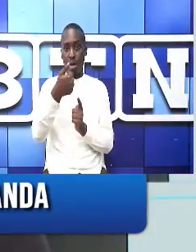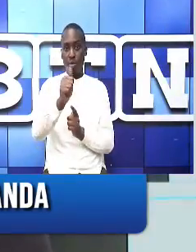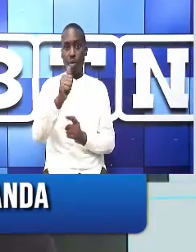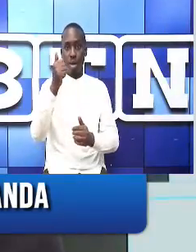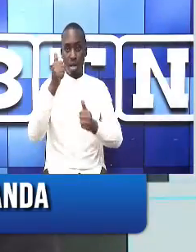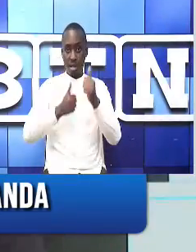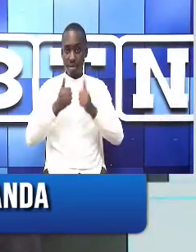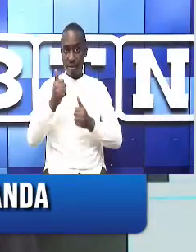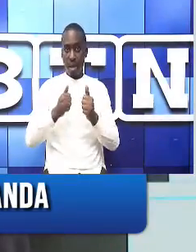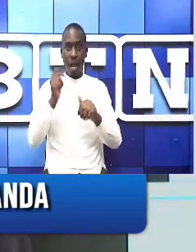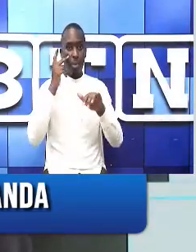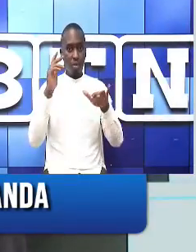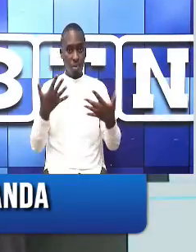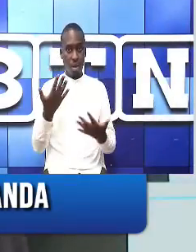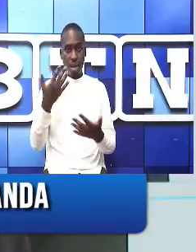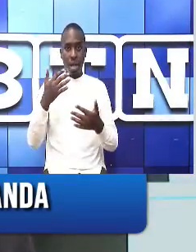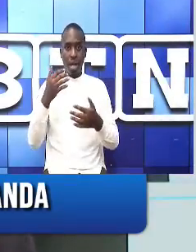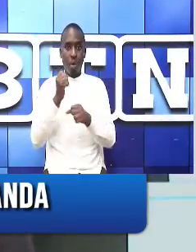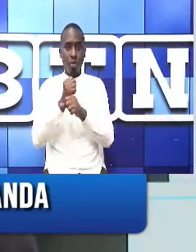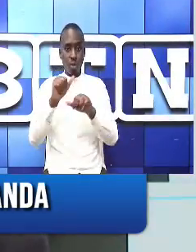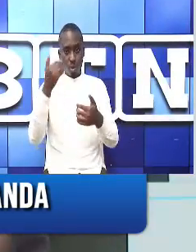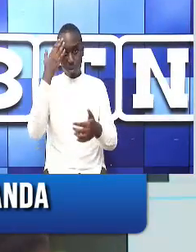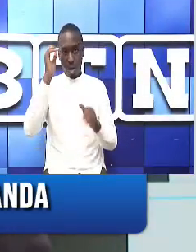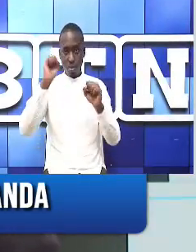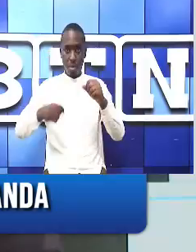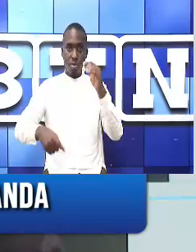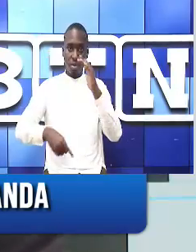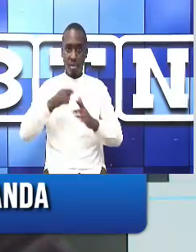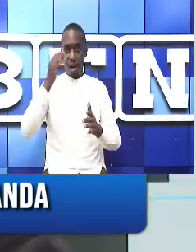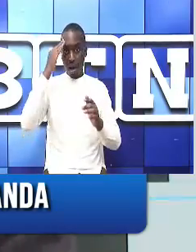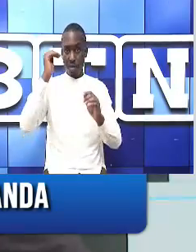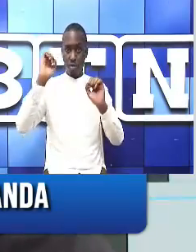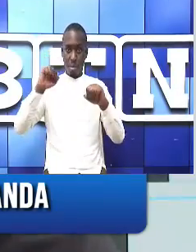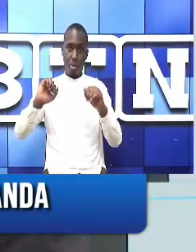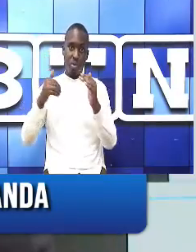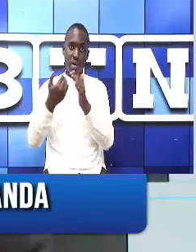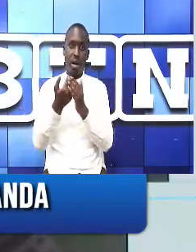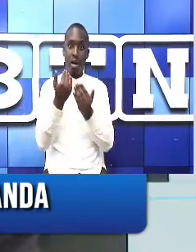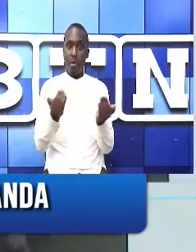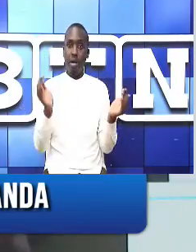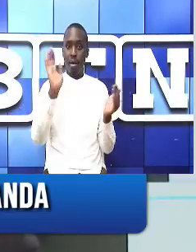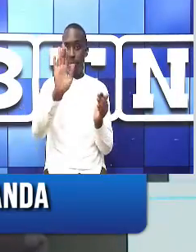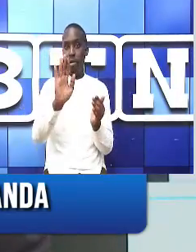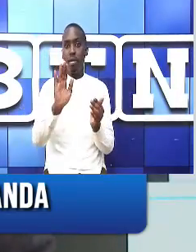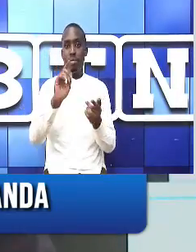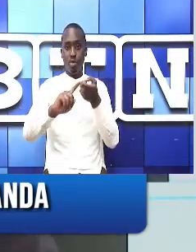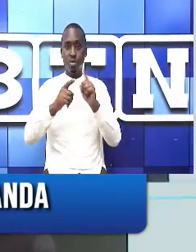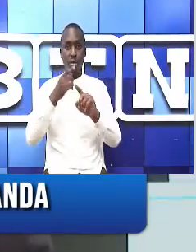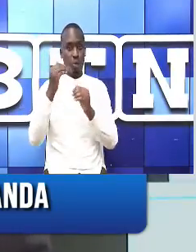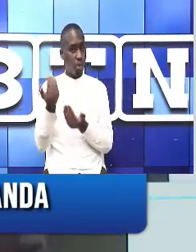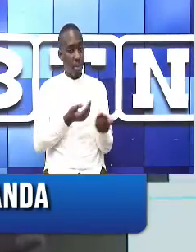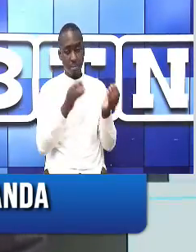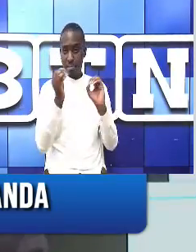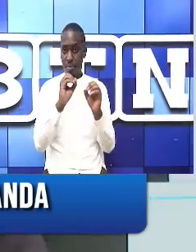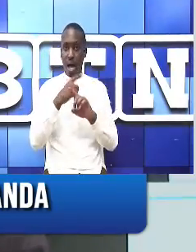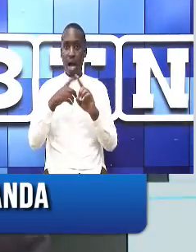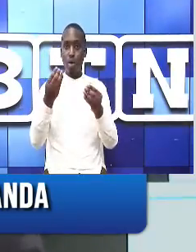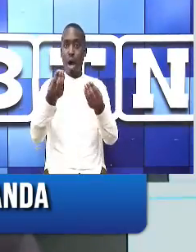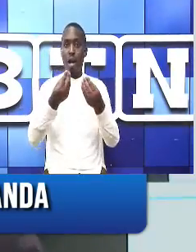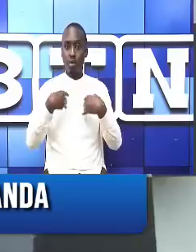nizihe yabyitwayemo gute kugira ngo azitsinde kubera ko ashobora kugerayo n'abana bagenzi be wenda ntibabashe guhita bamwakira ari buze